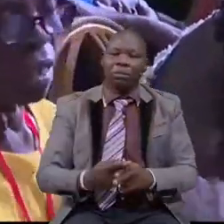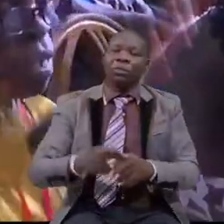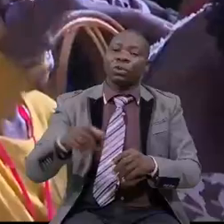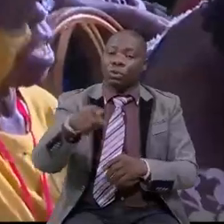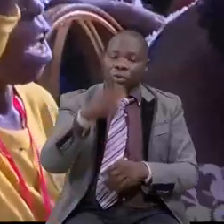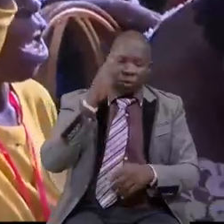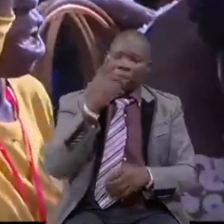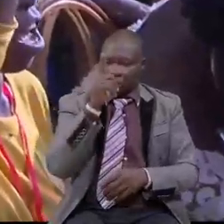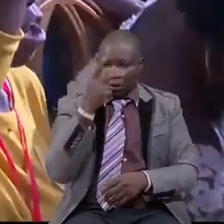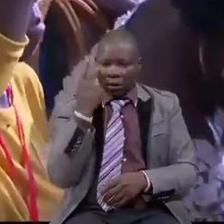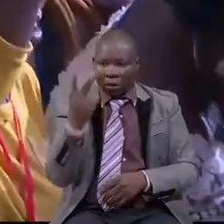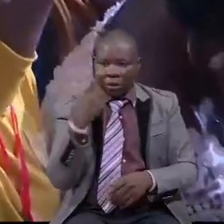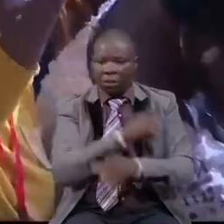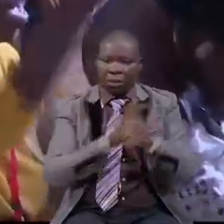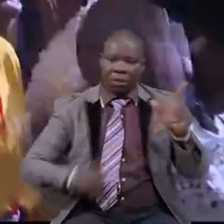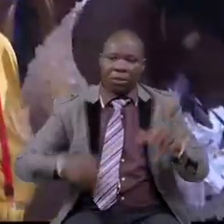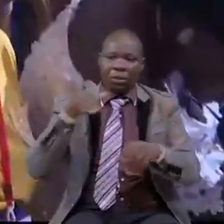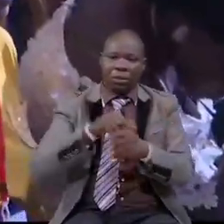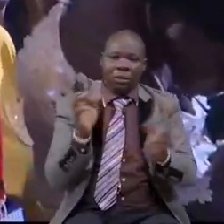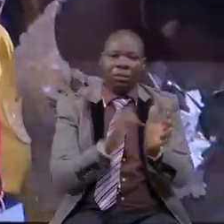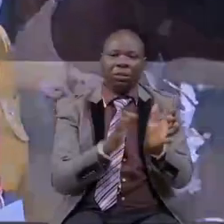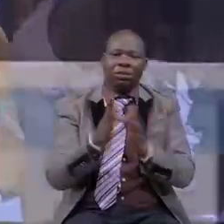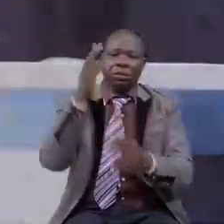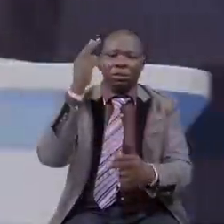Seigneur au nom de Jésus.